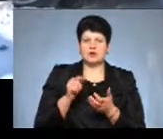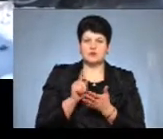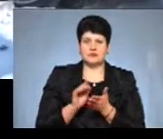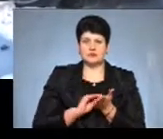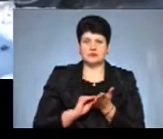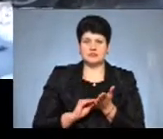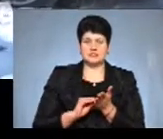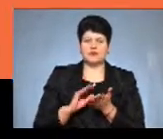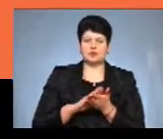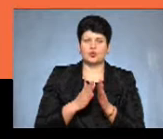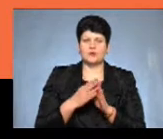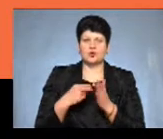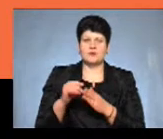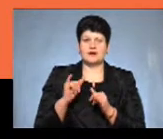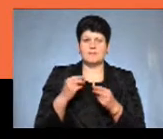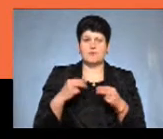договорі купівлі-продажу.